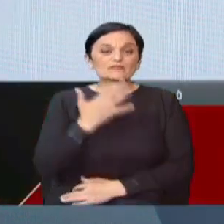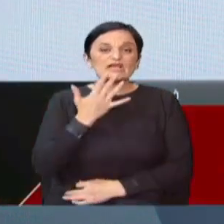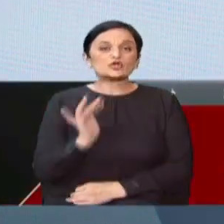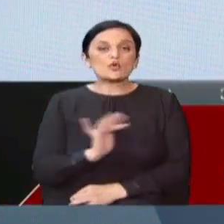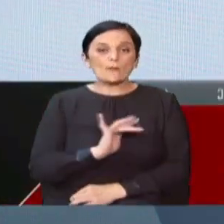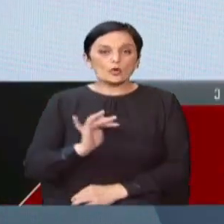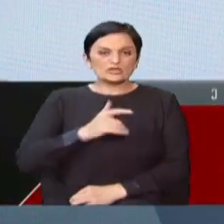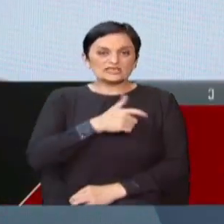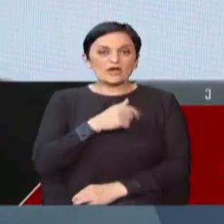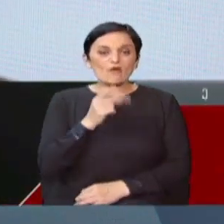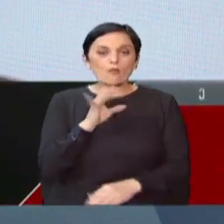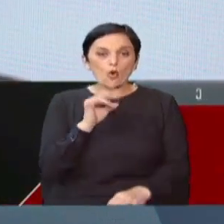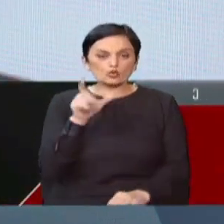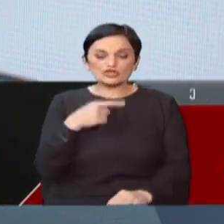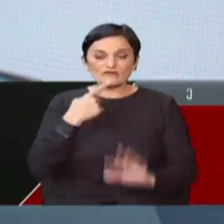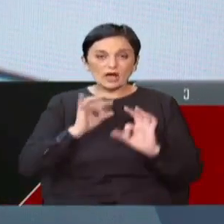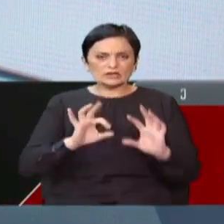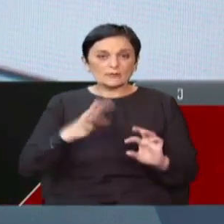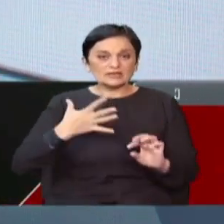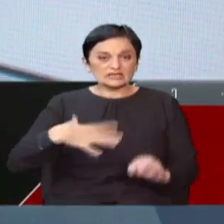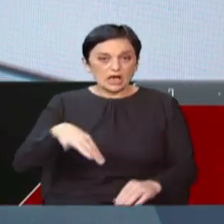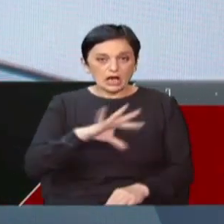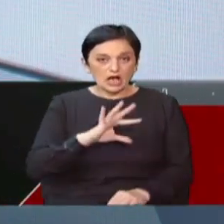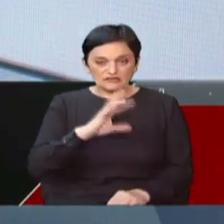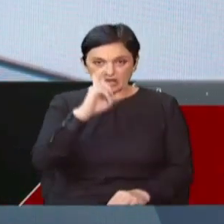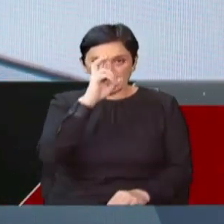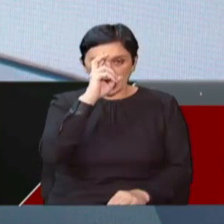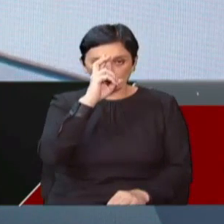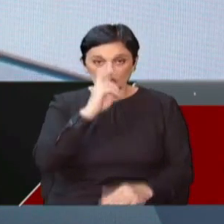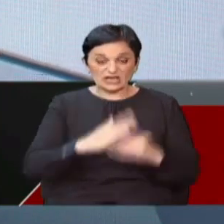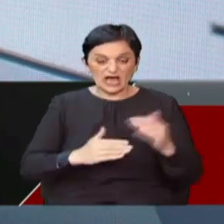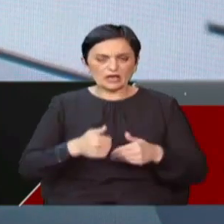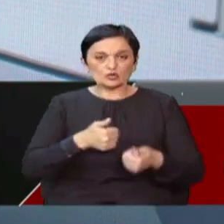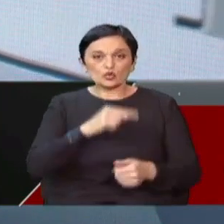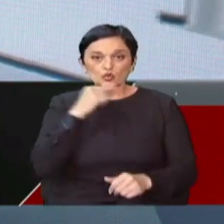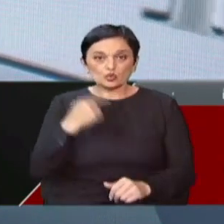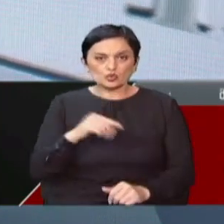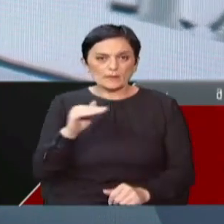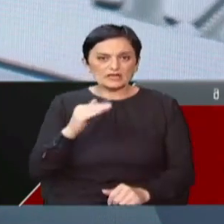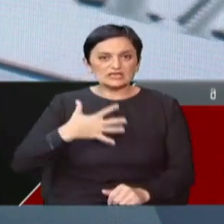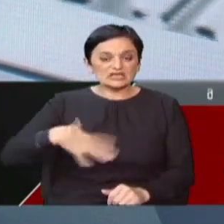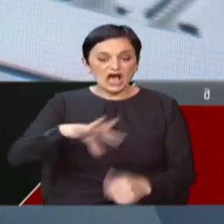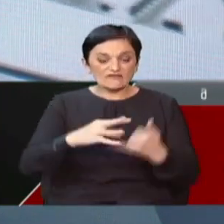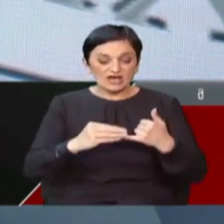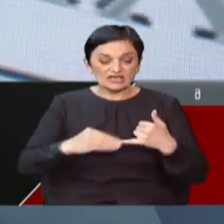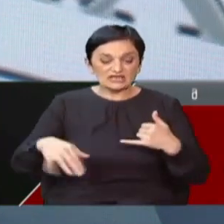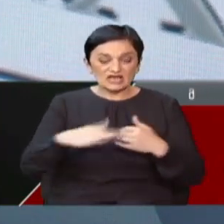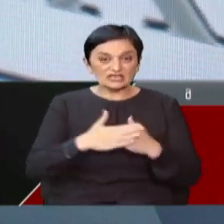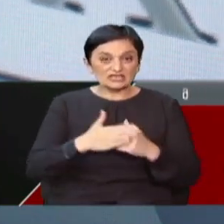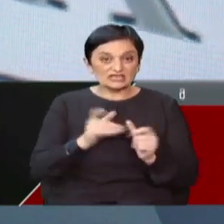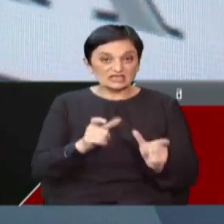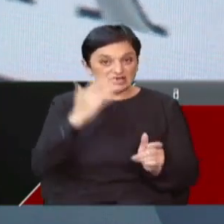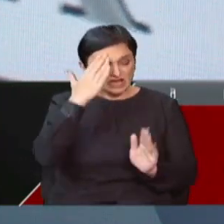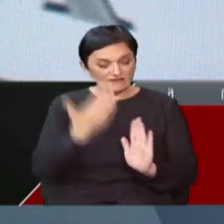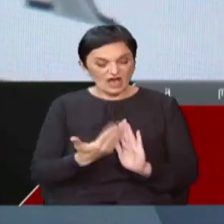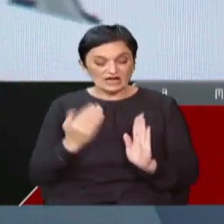ნაციონალური მოძრაობის წევრი თინა ბოკუჩავა აცხადებს, რომ საქართველოს ხელისუფლების ხელშეწყობით რუსეთის ფედერაცია საქართველოს ტერიტორიას სანქციებისთვის თავის